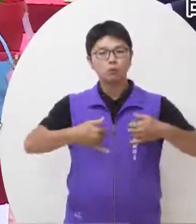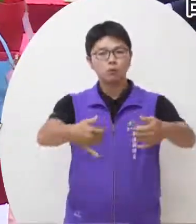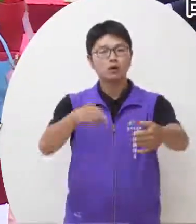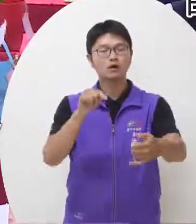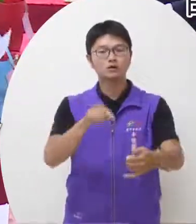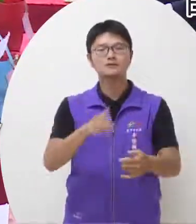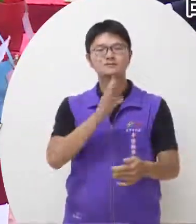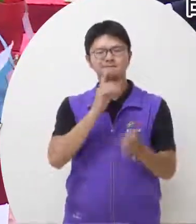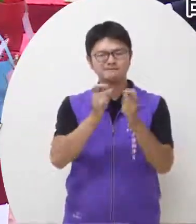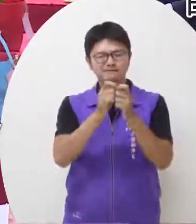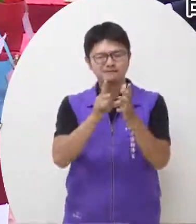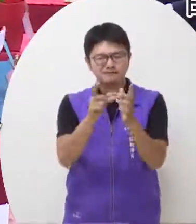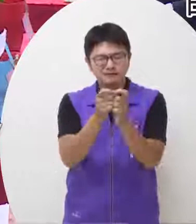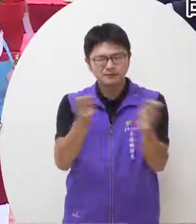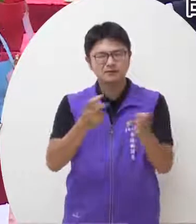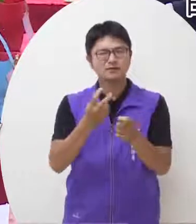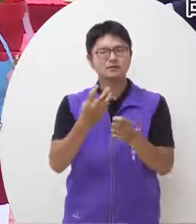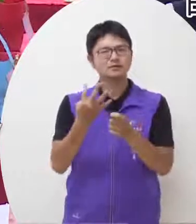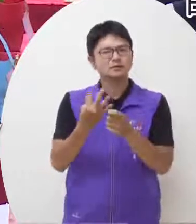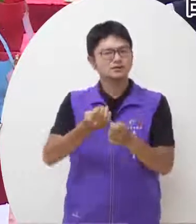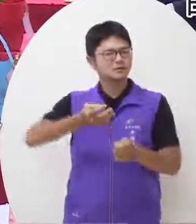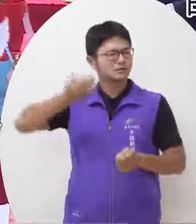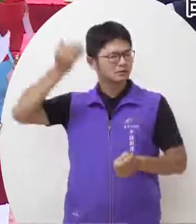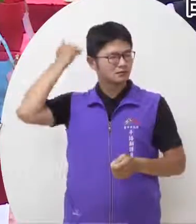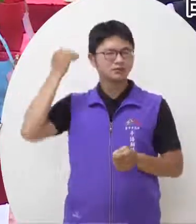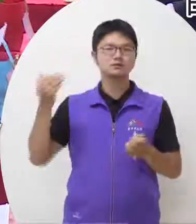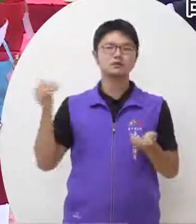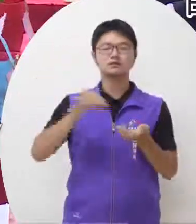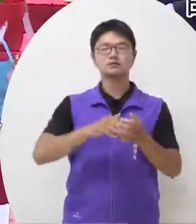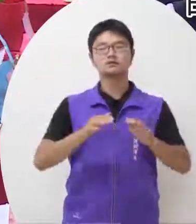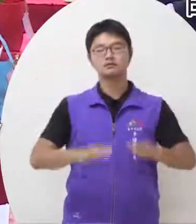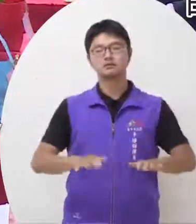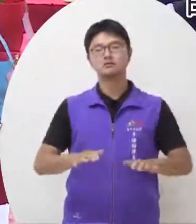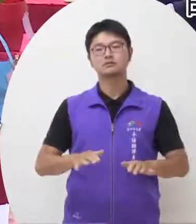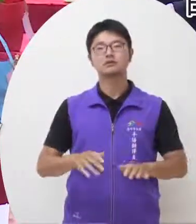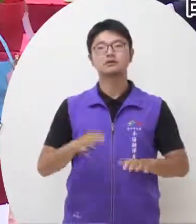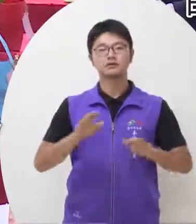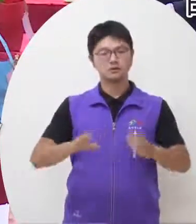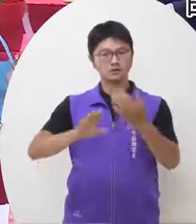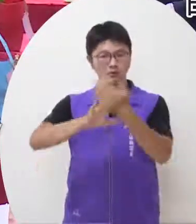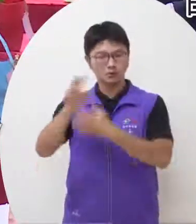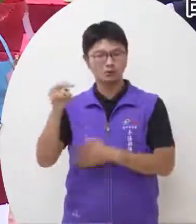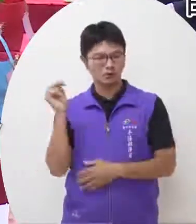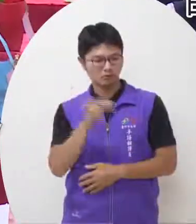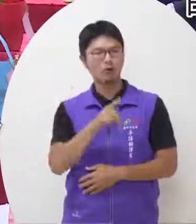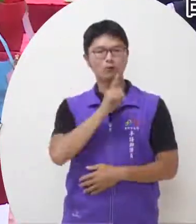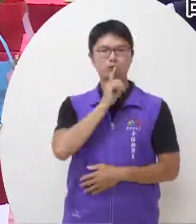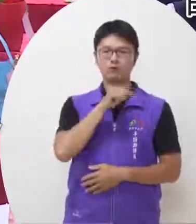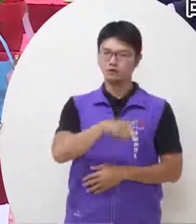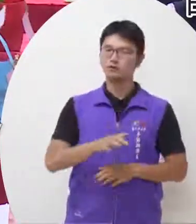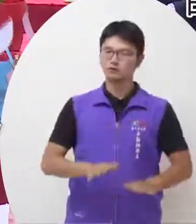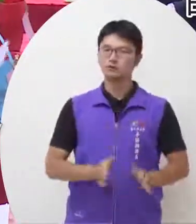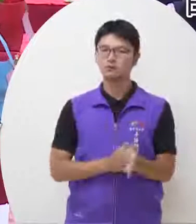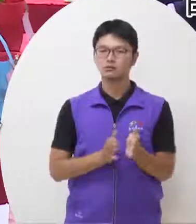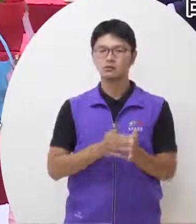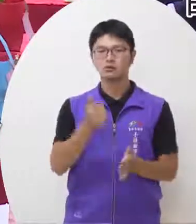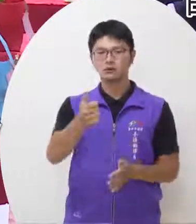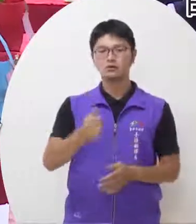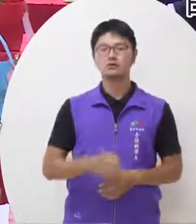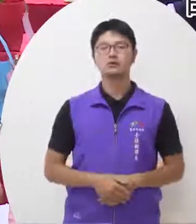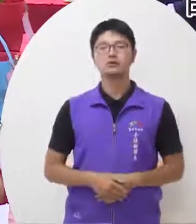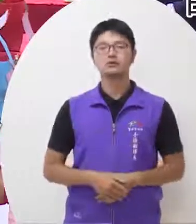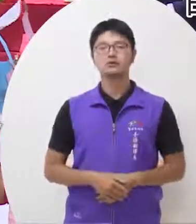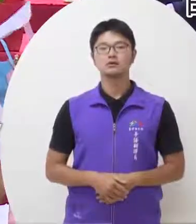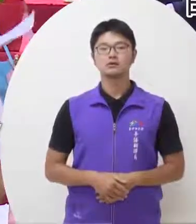前几十年之痛。那这个部分也难得到现在外界对我们赞誉有加，对市府团队处理大荣东西